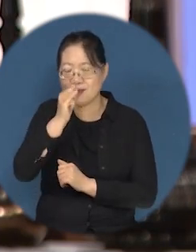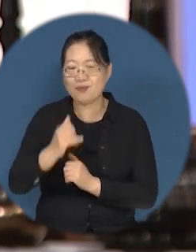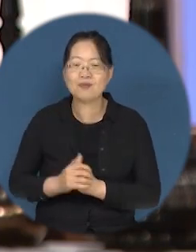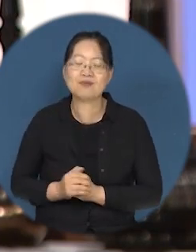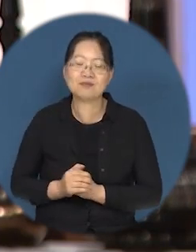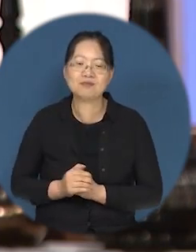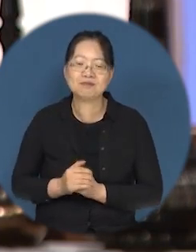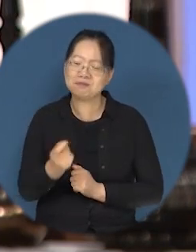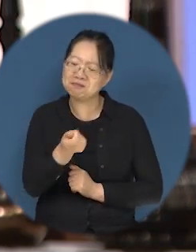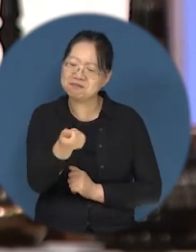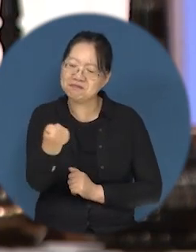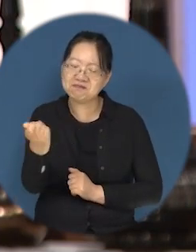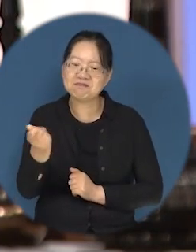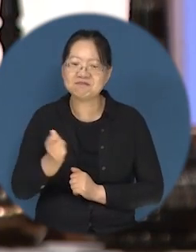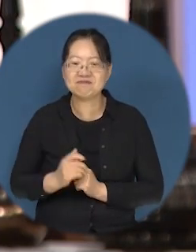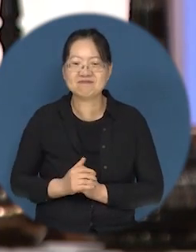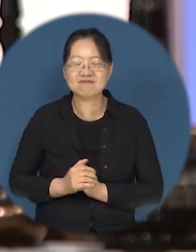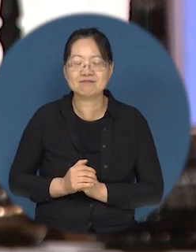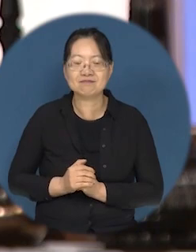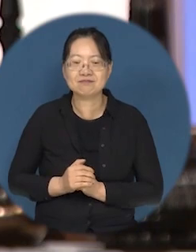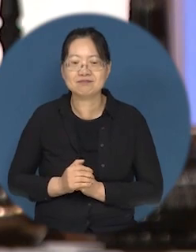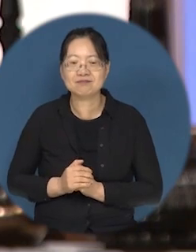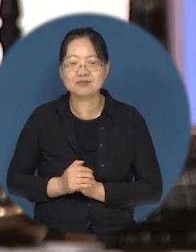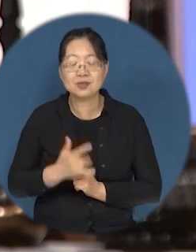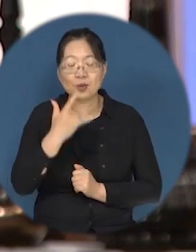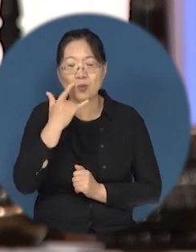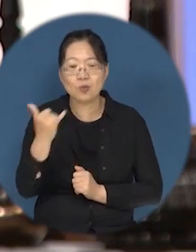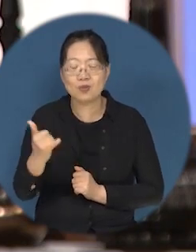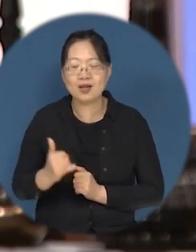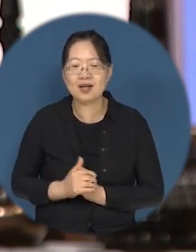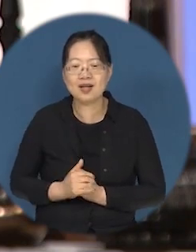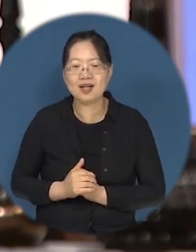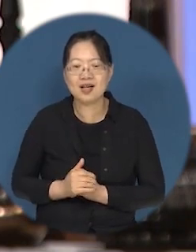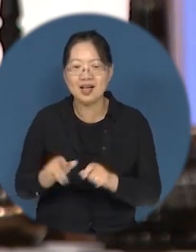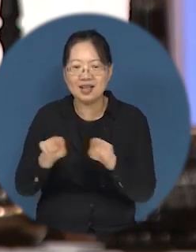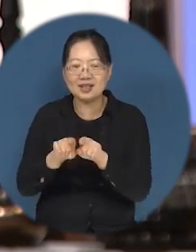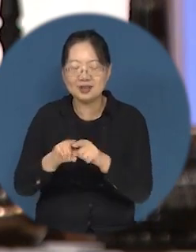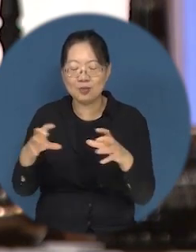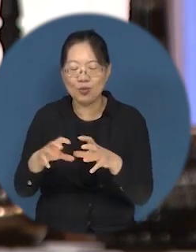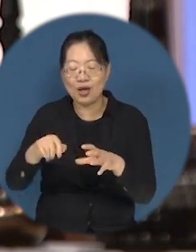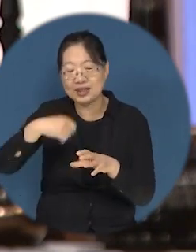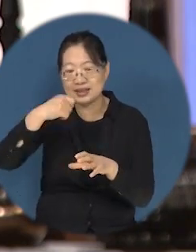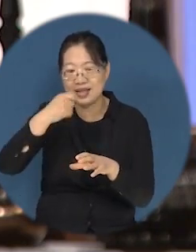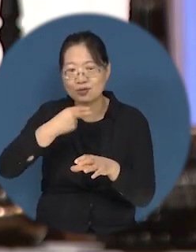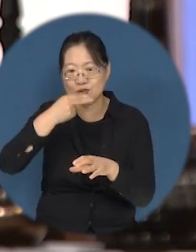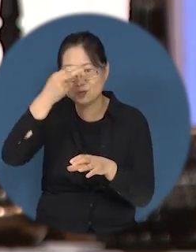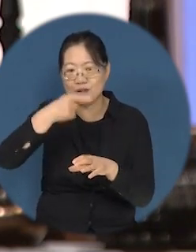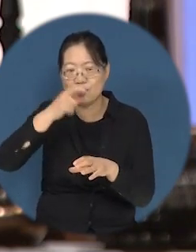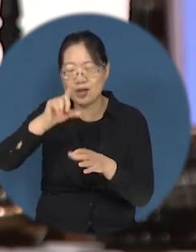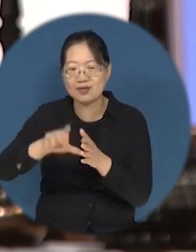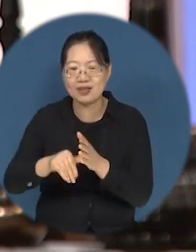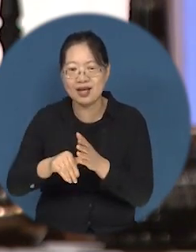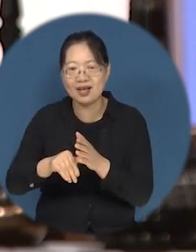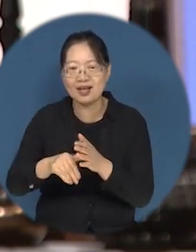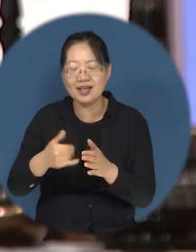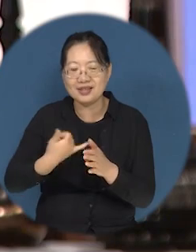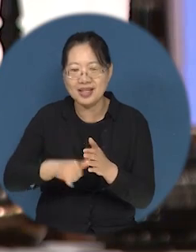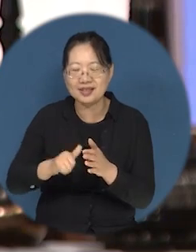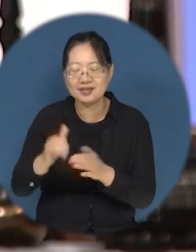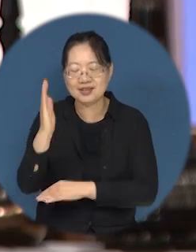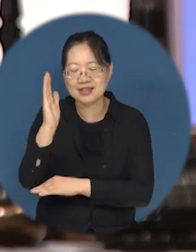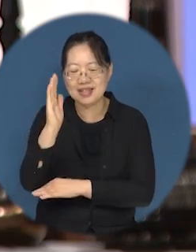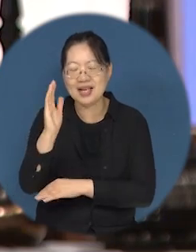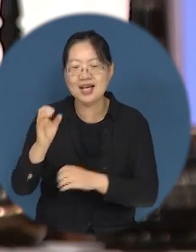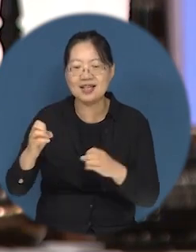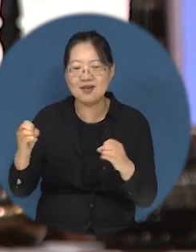분들이 좀 있어요. 네, 그러다 보니까 아무래도 예. 이제 부모들끼리 식사를 하거나 뭐 술을 마실 때 이제 아이 얘기를 많이